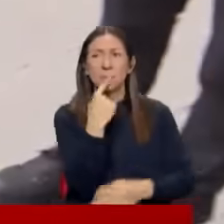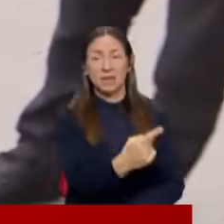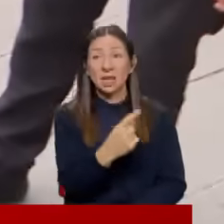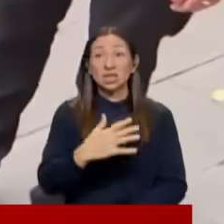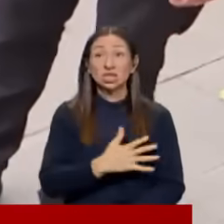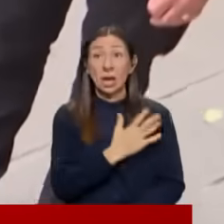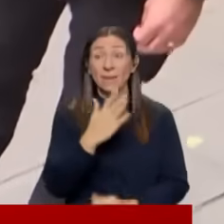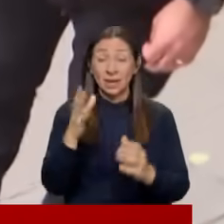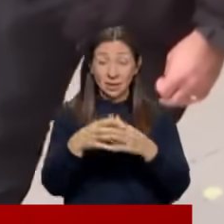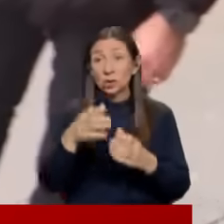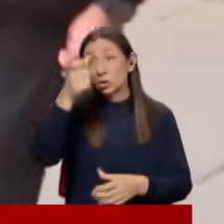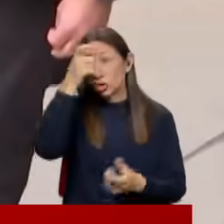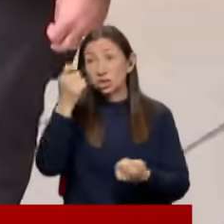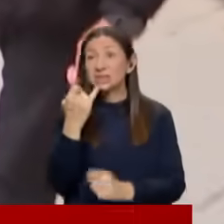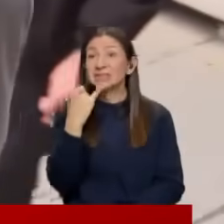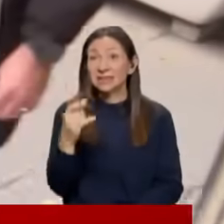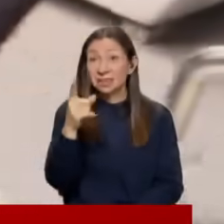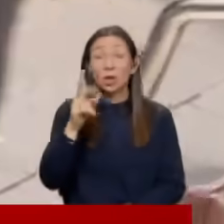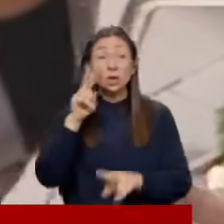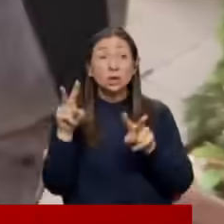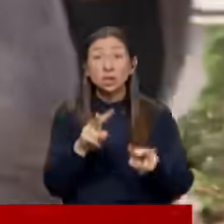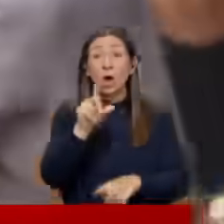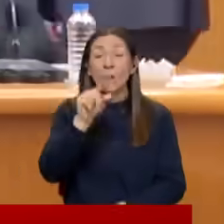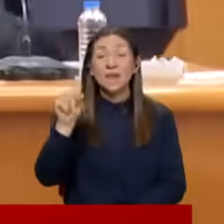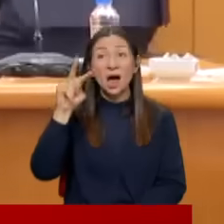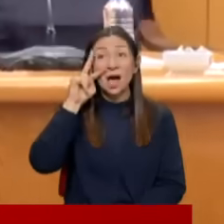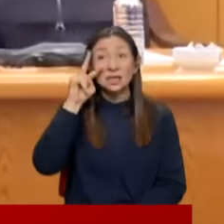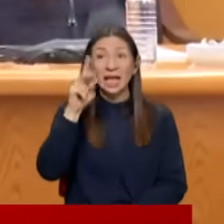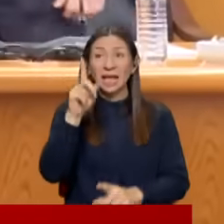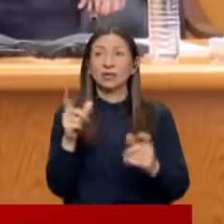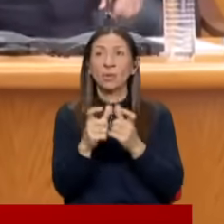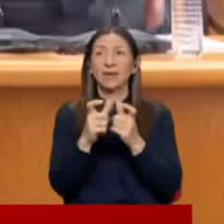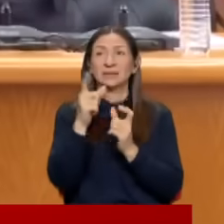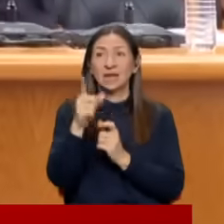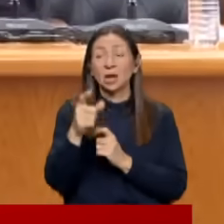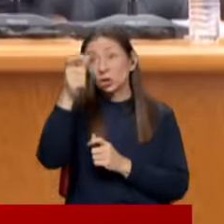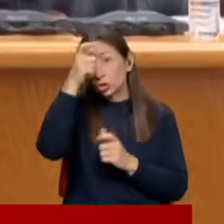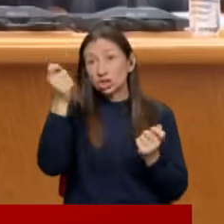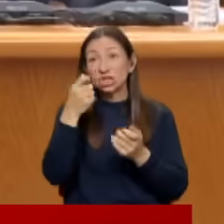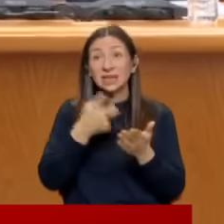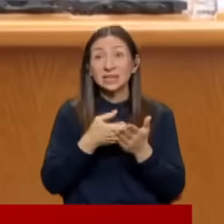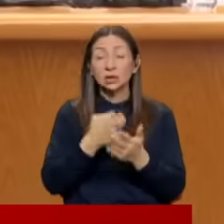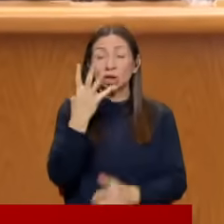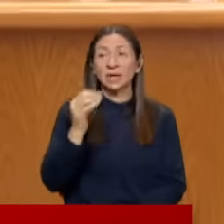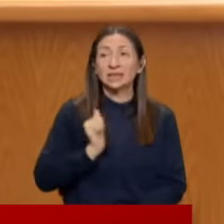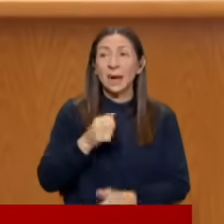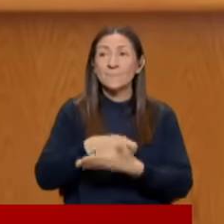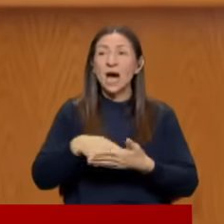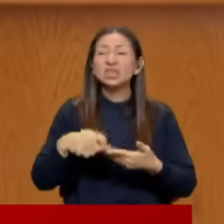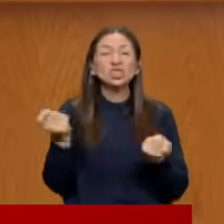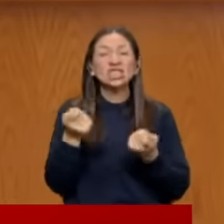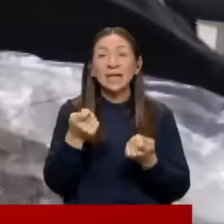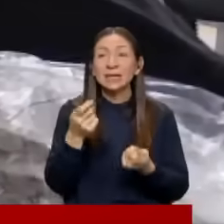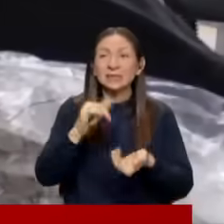CHP heyeti de Türk İş'i ziyaret etti. Gözler 11 Aralık'taki ilk toplantıda. Türk İş adına 4 asgari ücretli